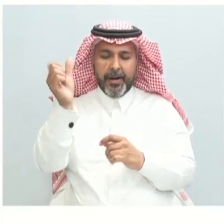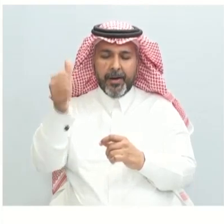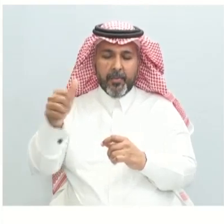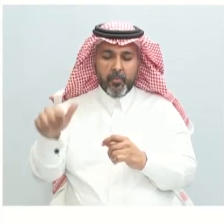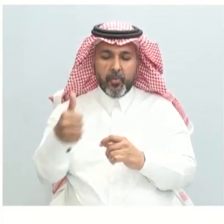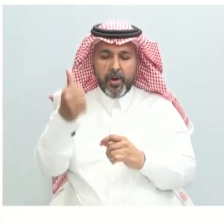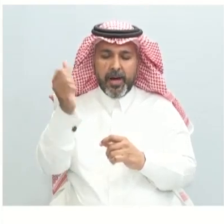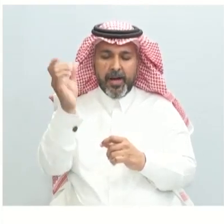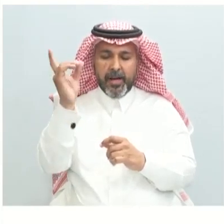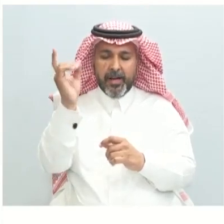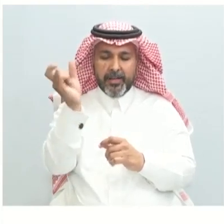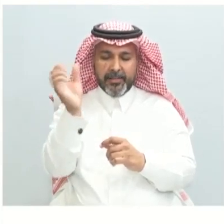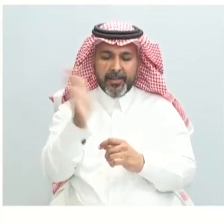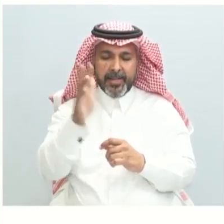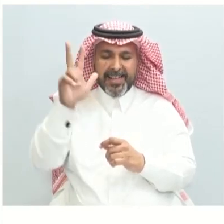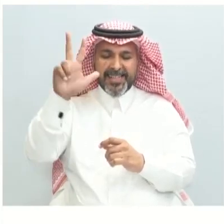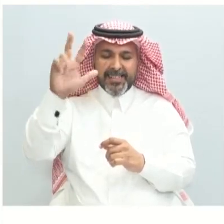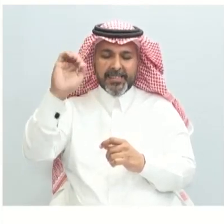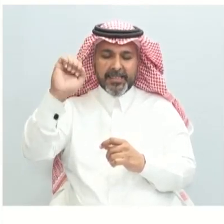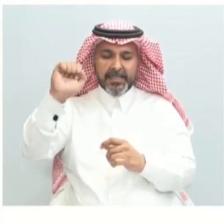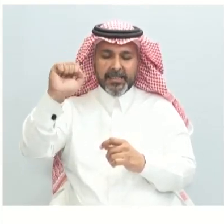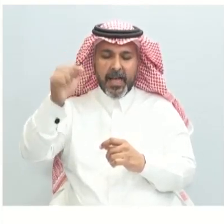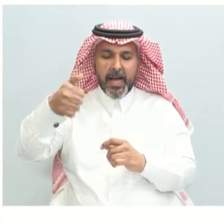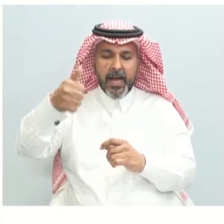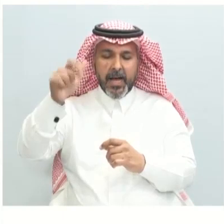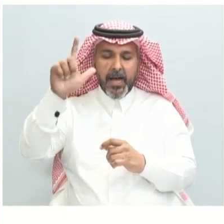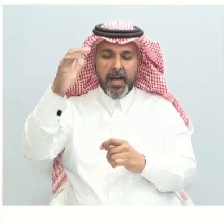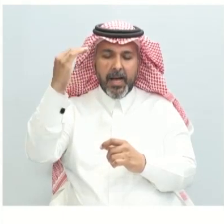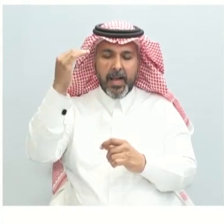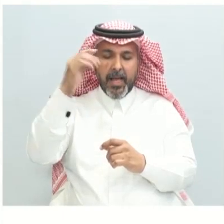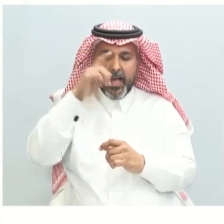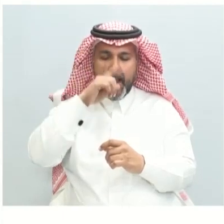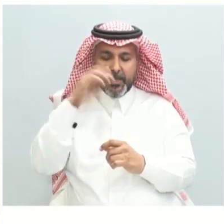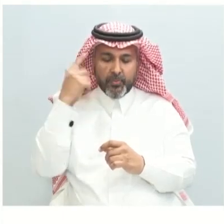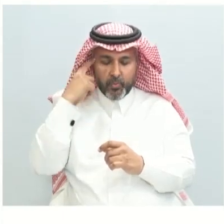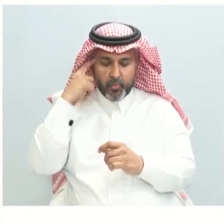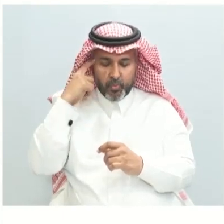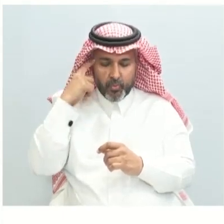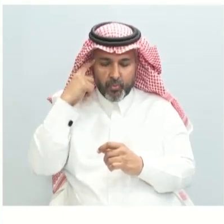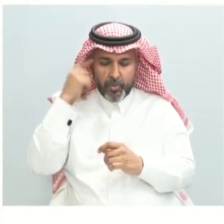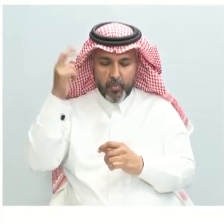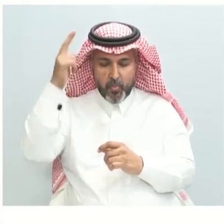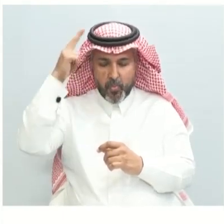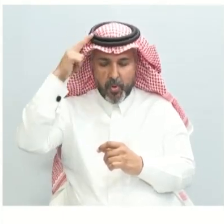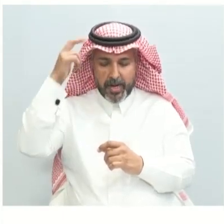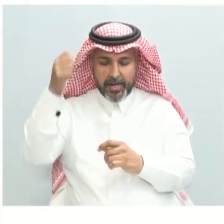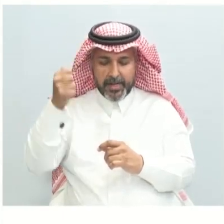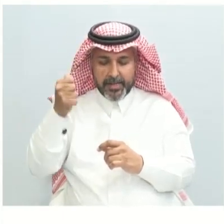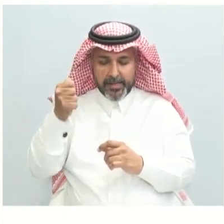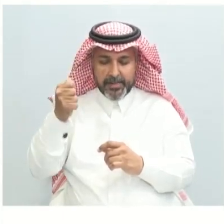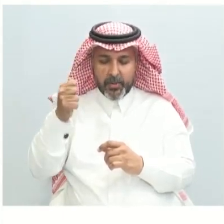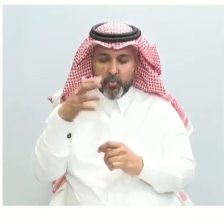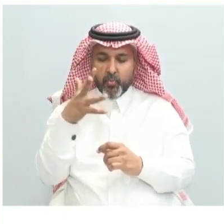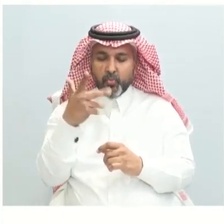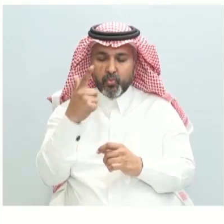ويؤدي واجباته تجاه الوطن ويلتزم النظام ويكون فاعلا في